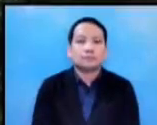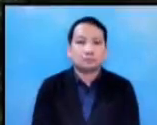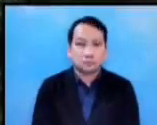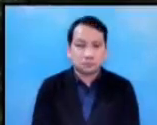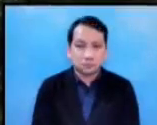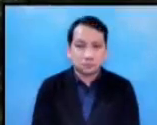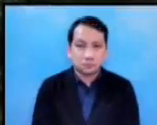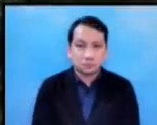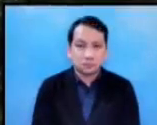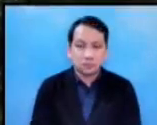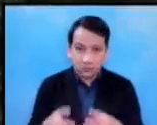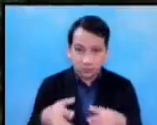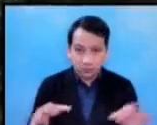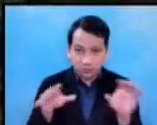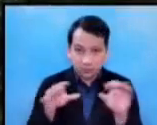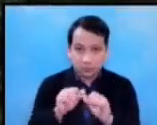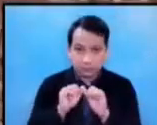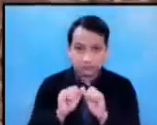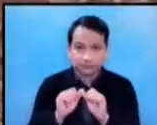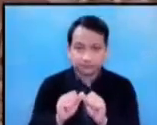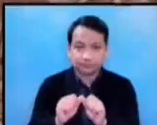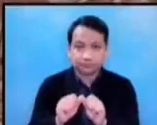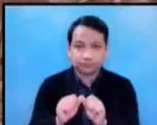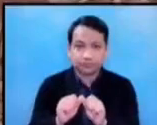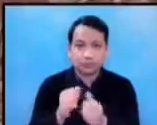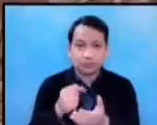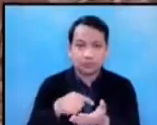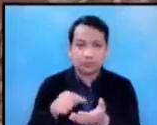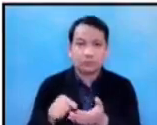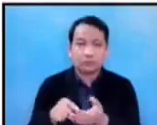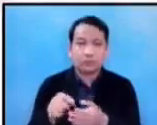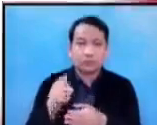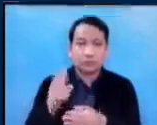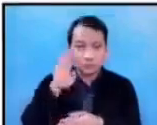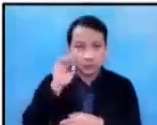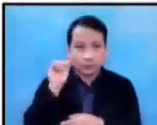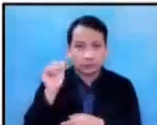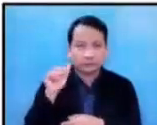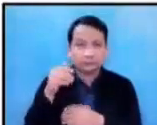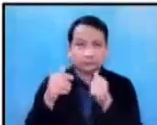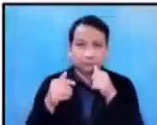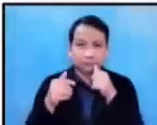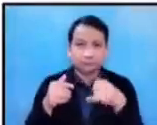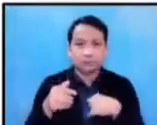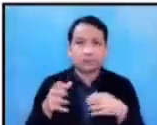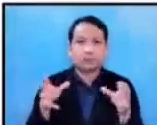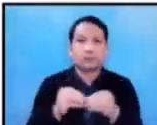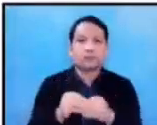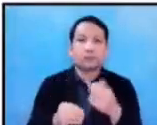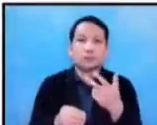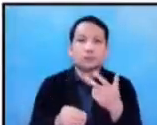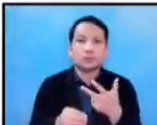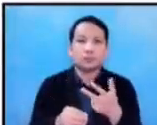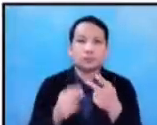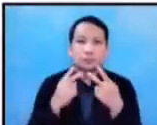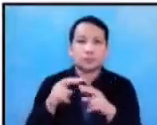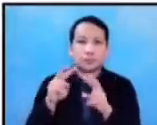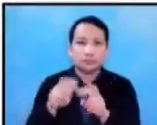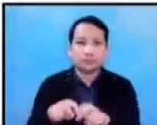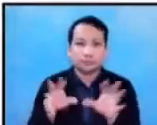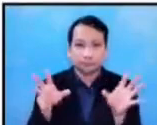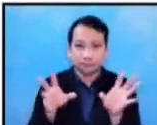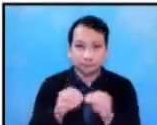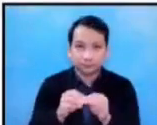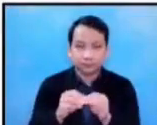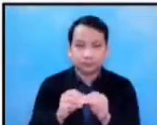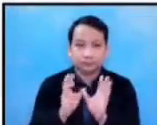Natapos na ang pagdinig sa bail petition ng aktor na si Bong Navarro kahapon. Tatlo ang tumestigo sa kabuuan ng bail hearings, kasama